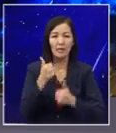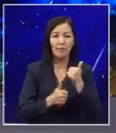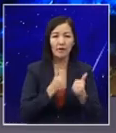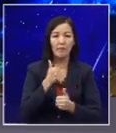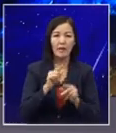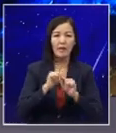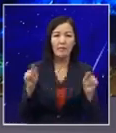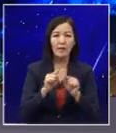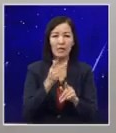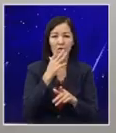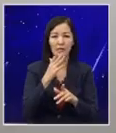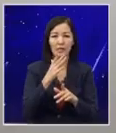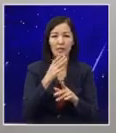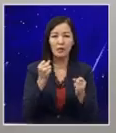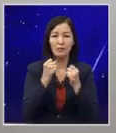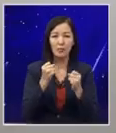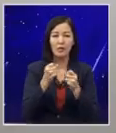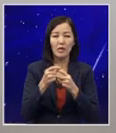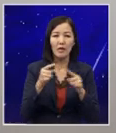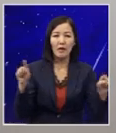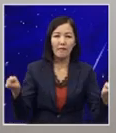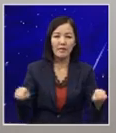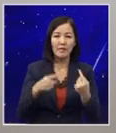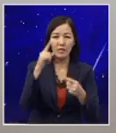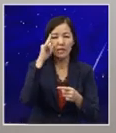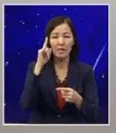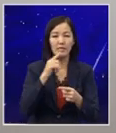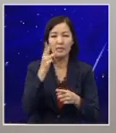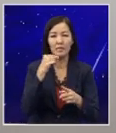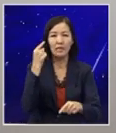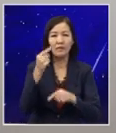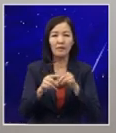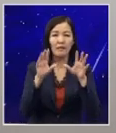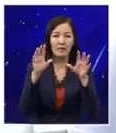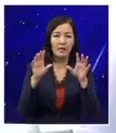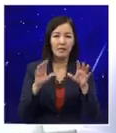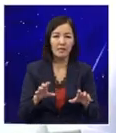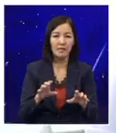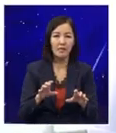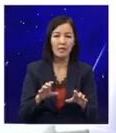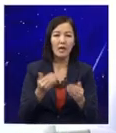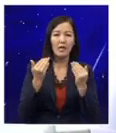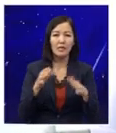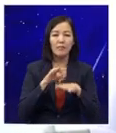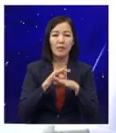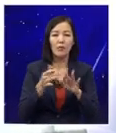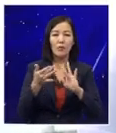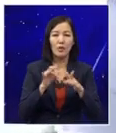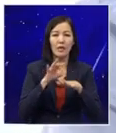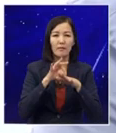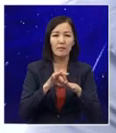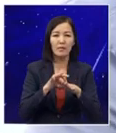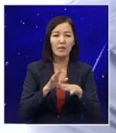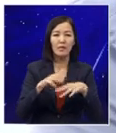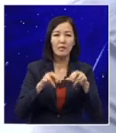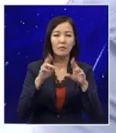на пропаганду национальных видов спорта и возрождение древних казахских традиций. Необычайно она стала, поскольку проведена была в онлайн-режиме